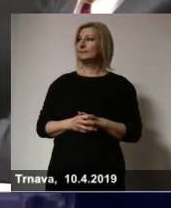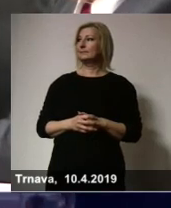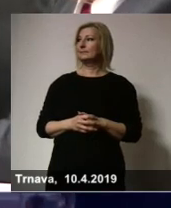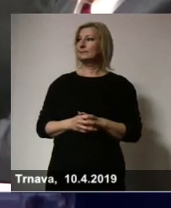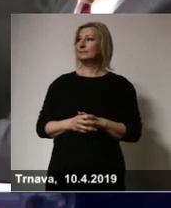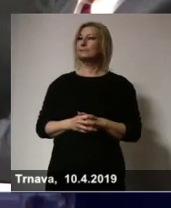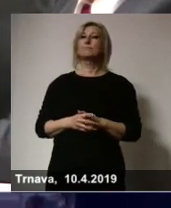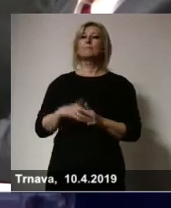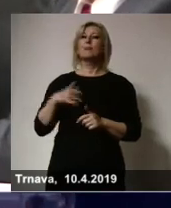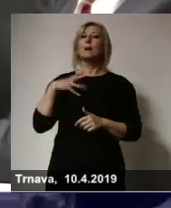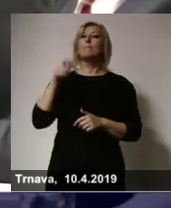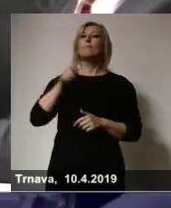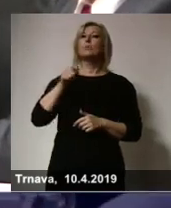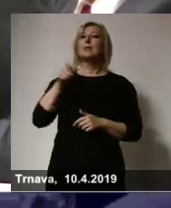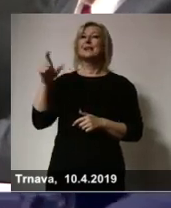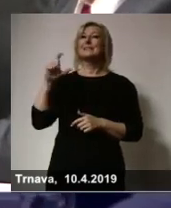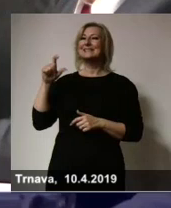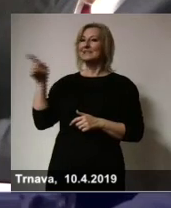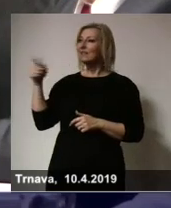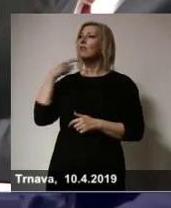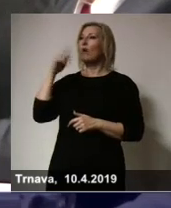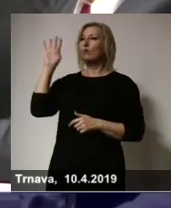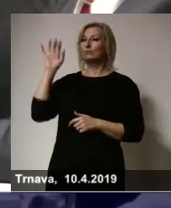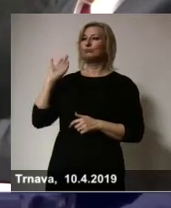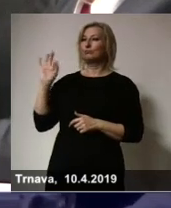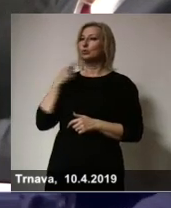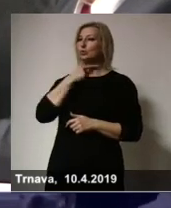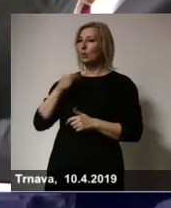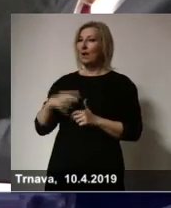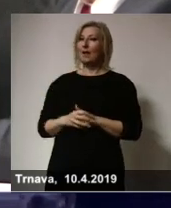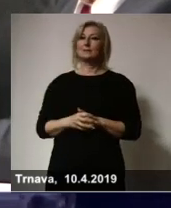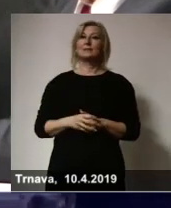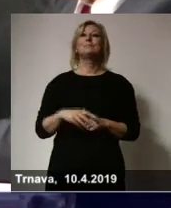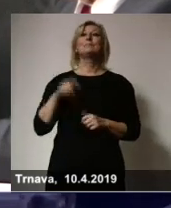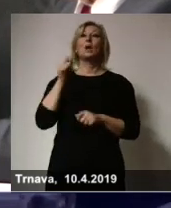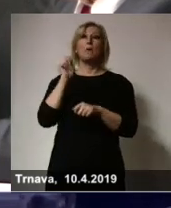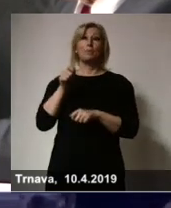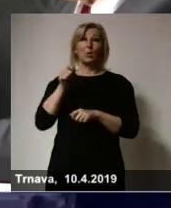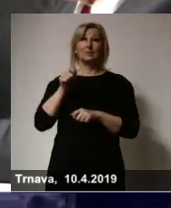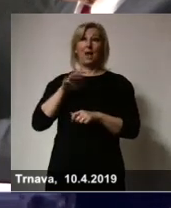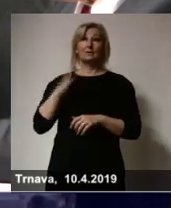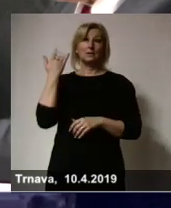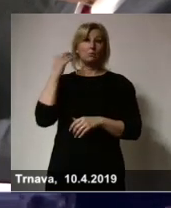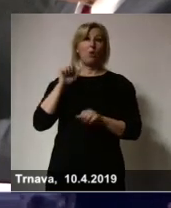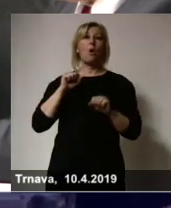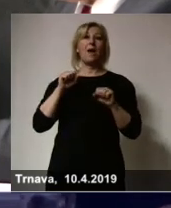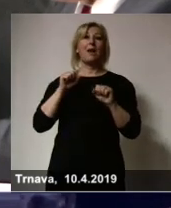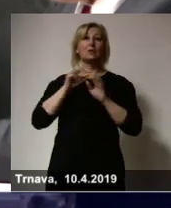Máva, že súhlasí. Ad info, poslancom boli elektronicky zaslané materiál číslo